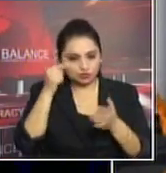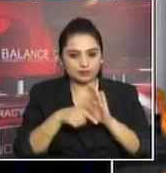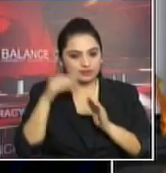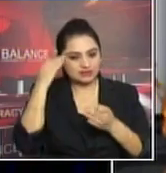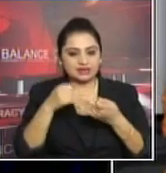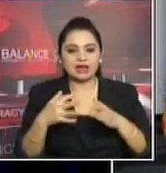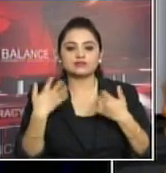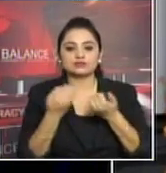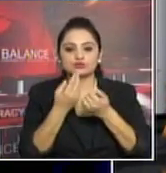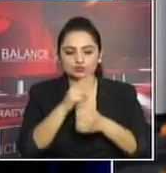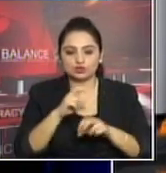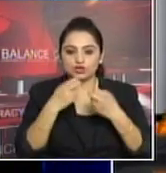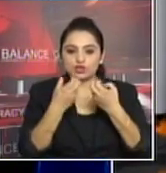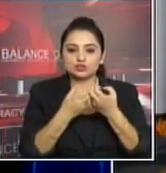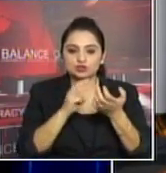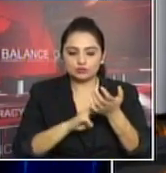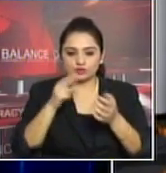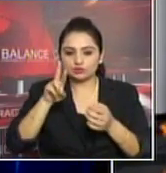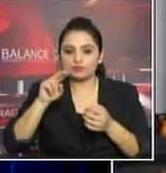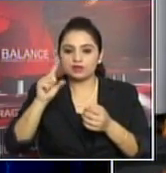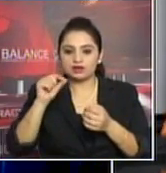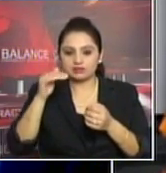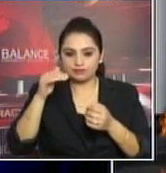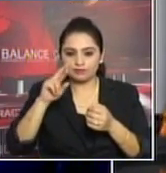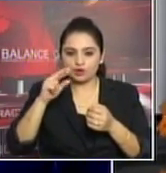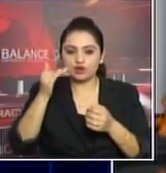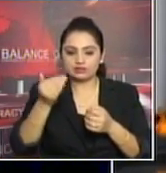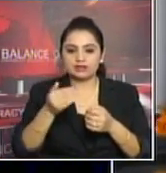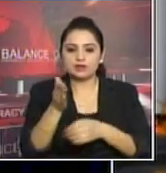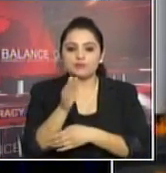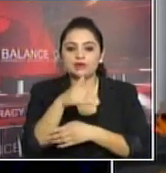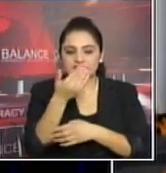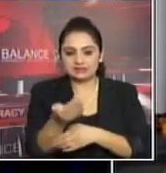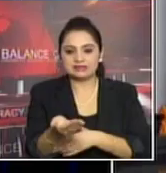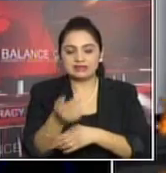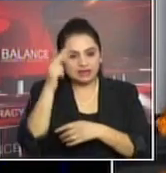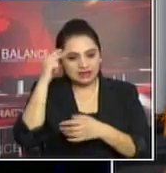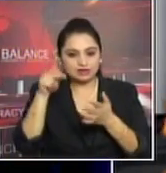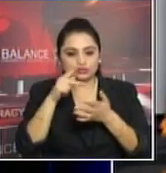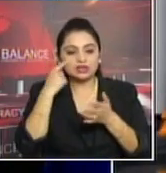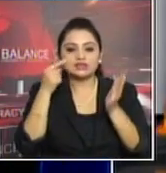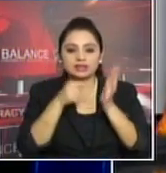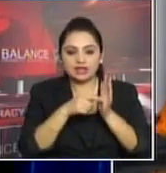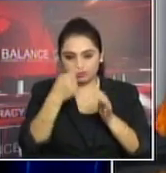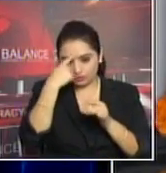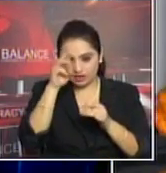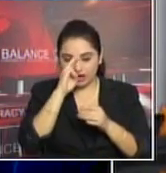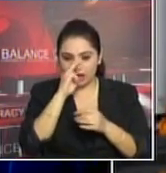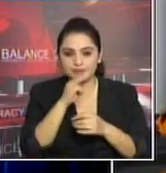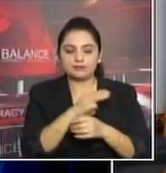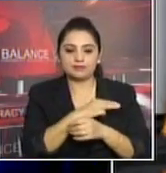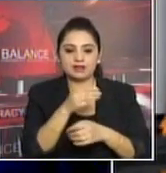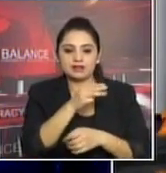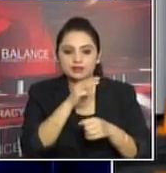गराउनुभयो। सांसद भरत कुमार शाहले मन्त्रीलाई कालो झण्डा देखाएको निहुमा व्यक्ति हत्या गर्ने घटनाको छानबिन गरी सत्य तथ्य बाहिर